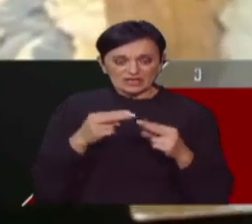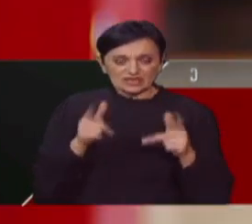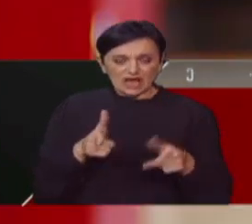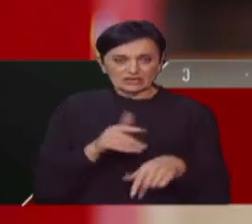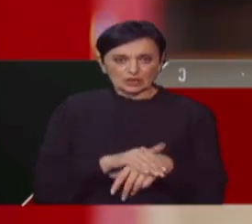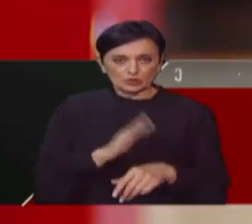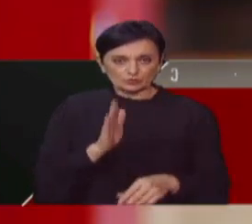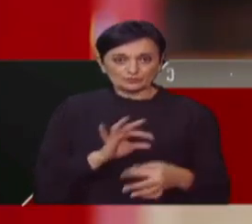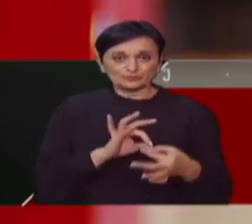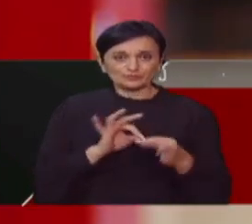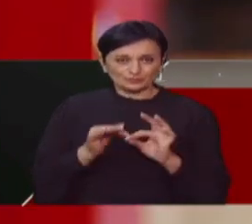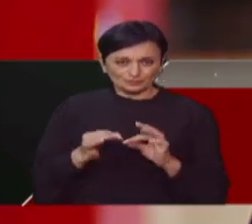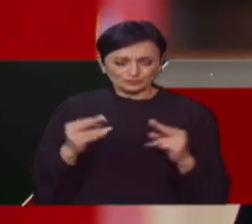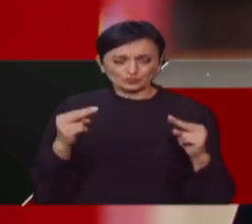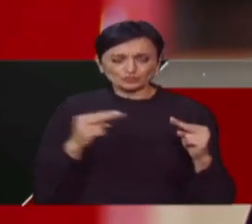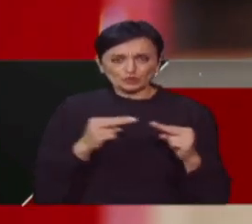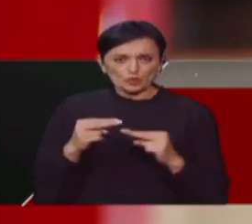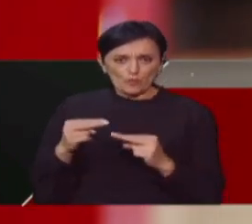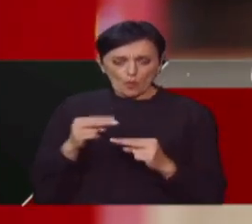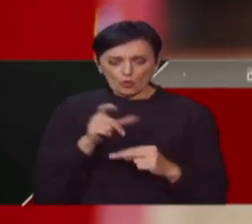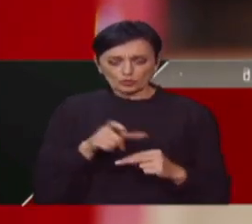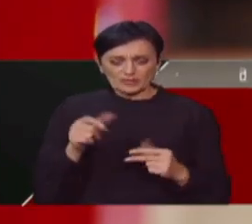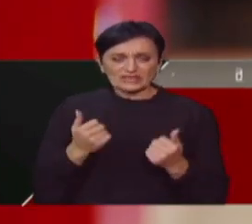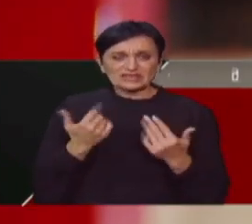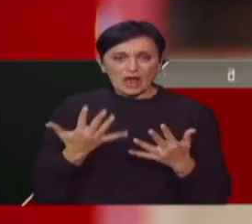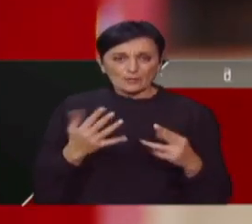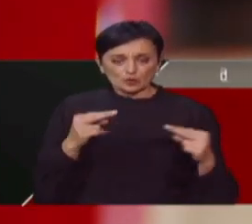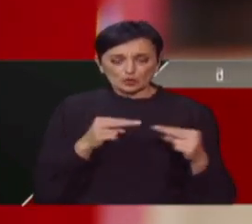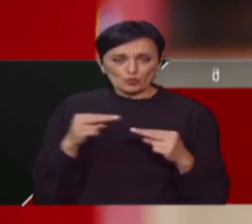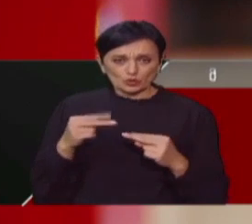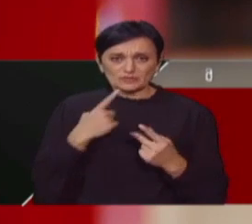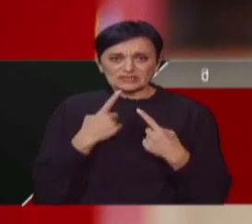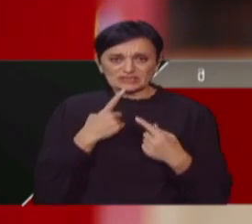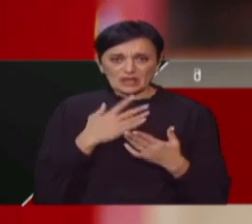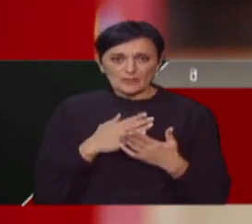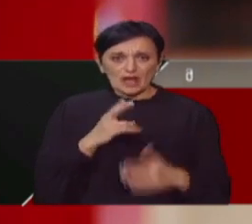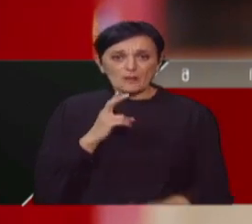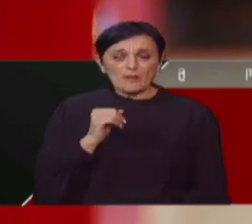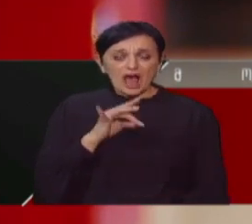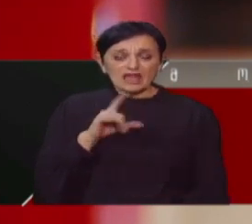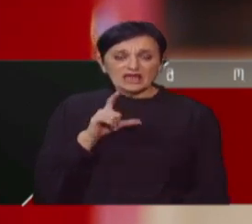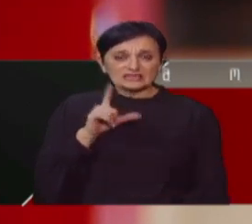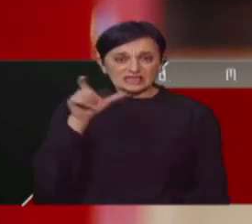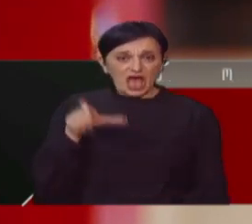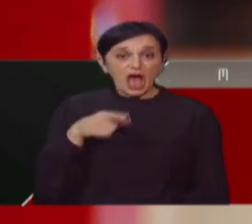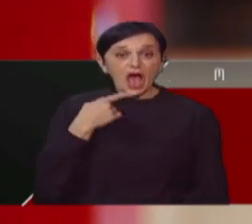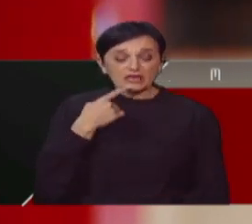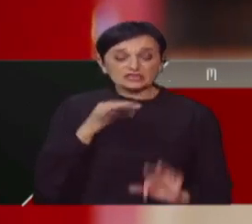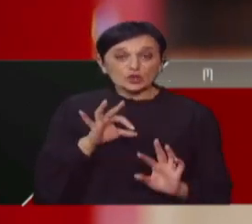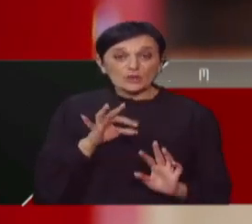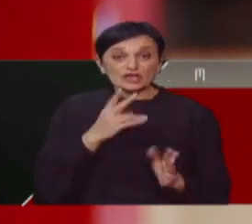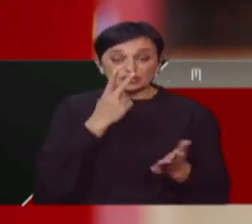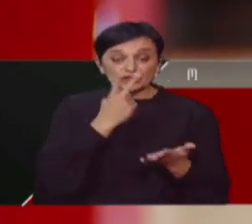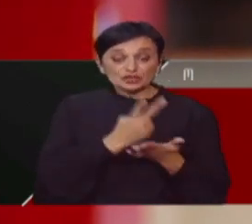daadastureps. Garkveuli moqsmeebi, ramdenime moqsmeze maqsaubari, Baladzis akhsenebs, tumtsa